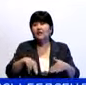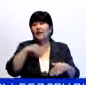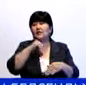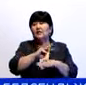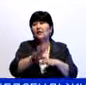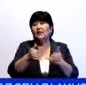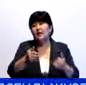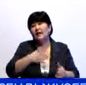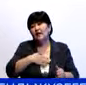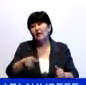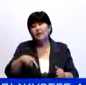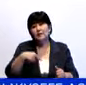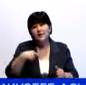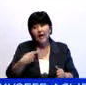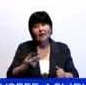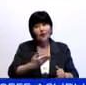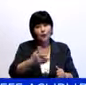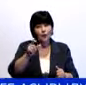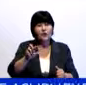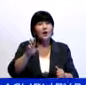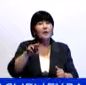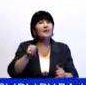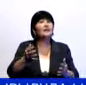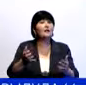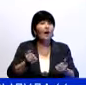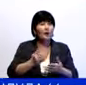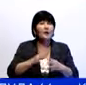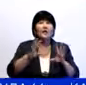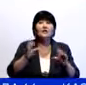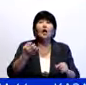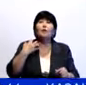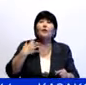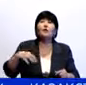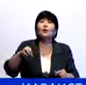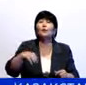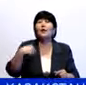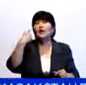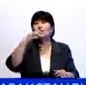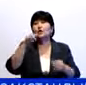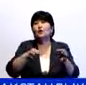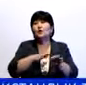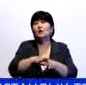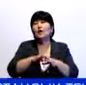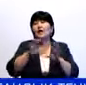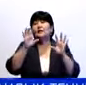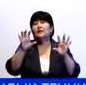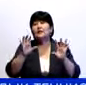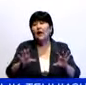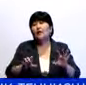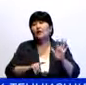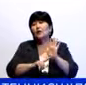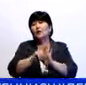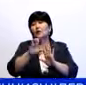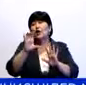сый-сипатымызды білдіріп, рахметімізді айтып, ол кісілердің баталарын алуымызды. Жалпы Қызылорда облысы жеке сот орындаушылары заңды күшіне енген